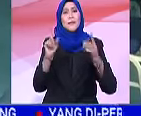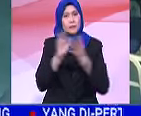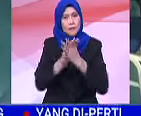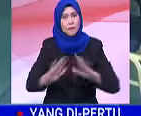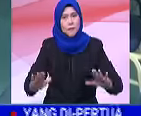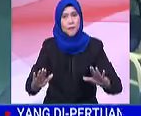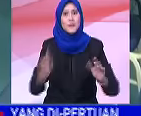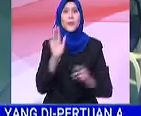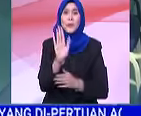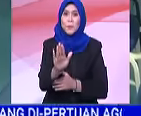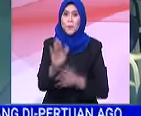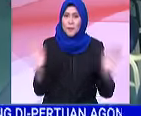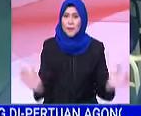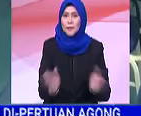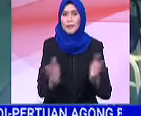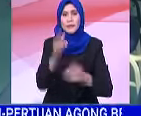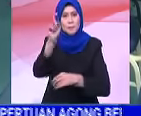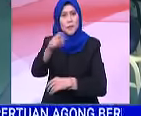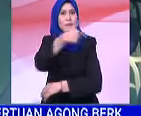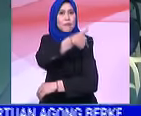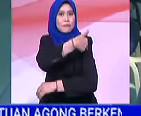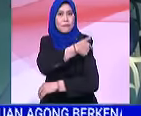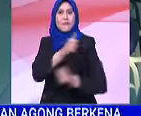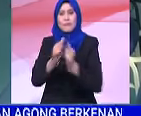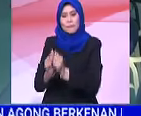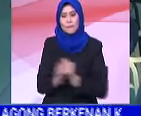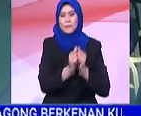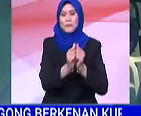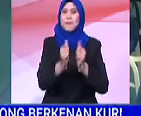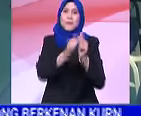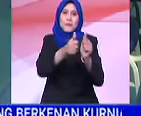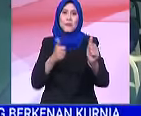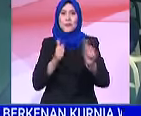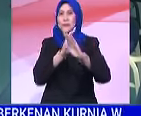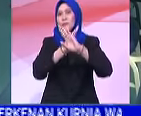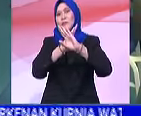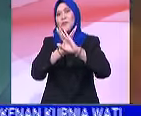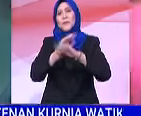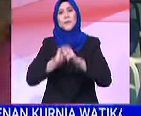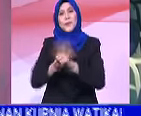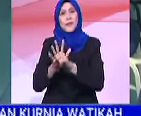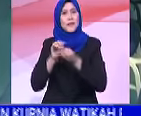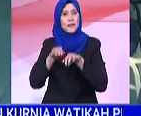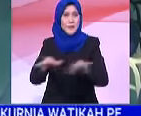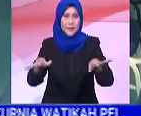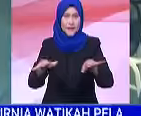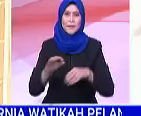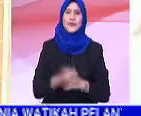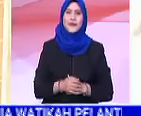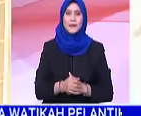dan anda digalakkan untuk mengambil vaksin supaya kita sama-sama dapat mengekang dan menghentikan penularan